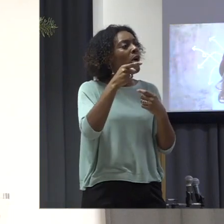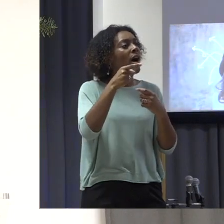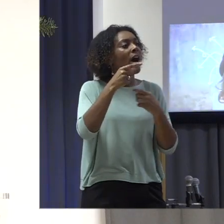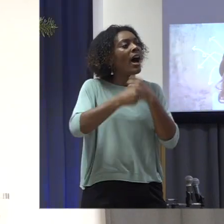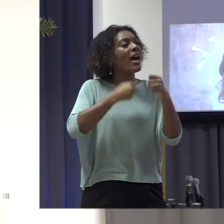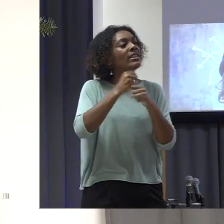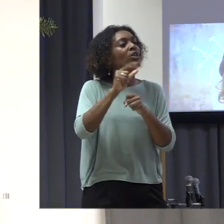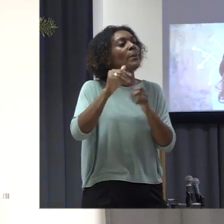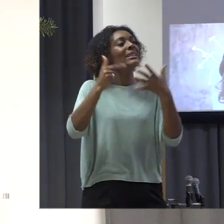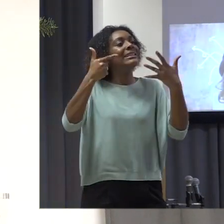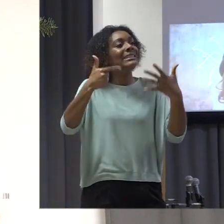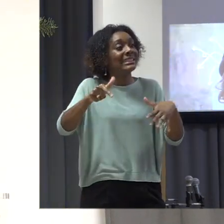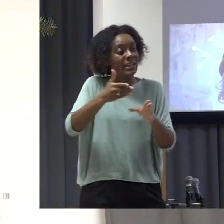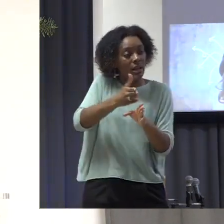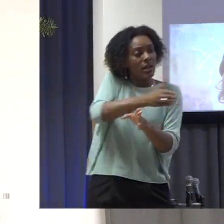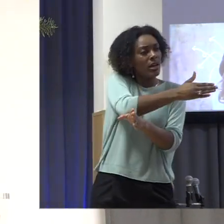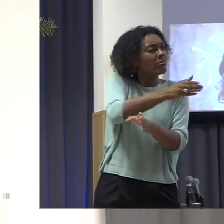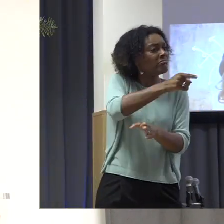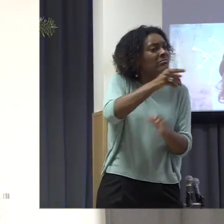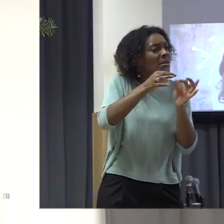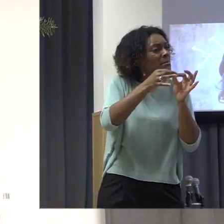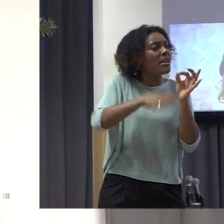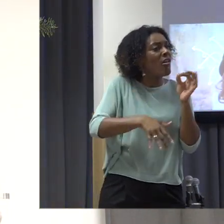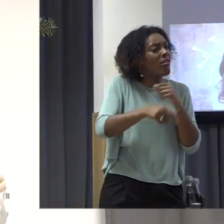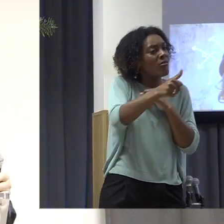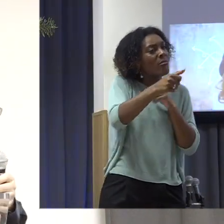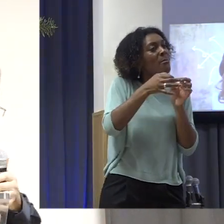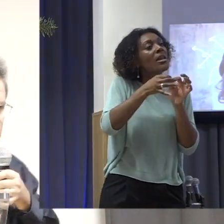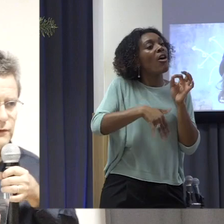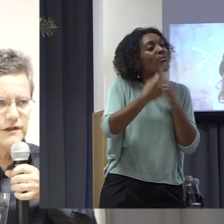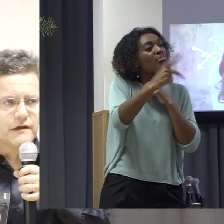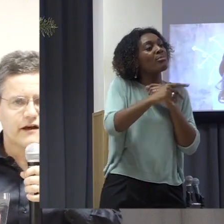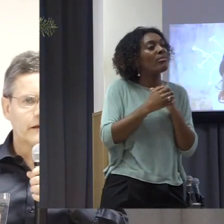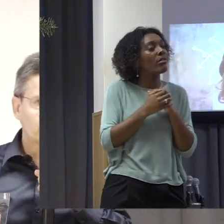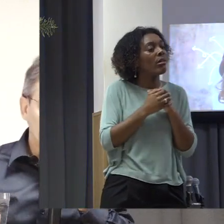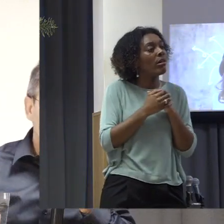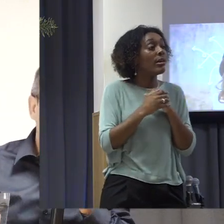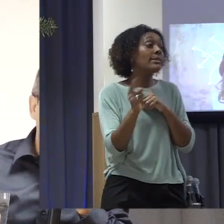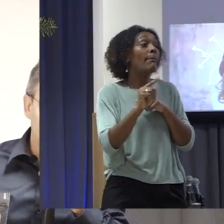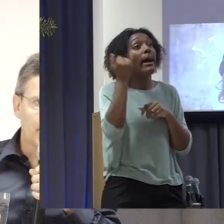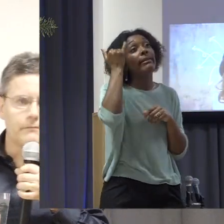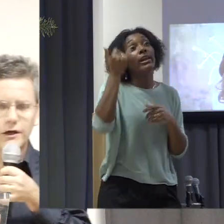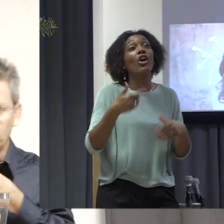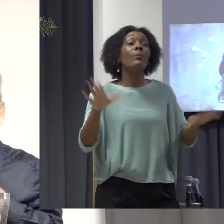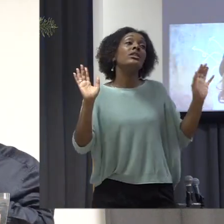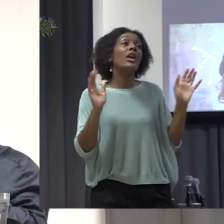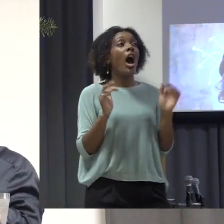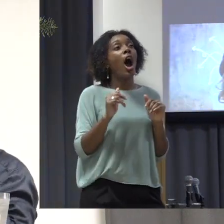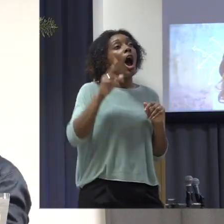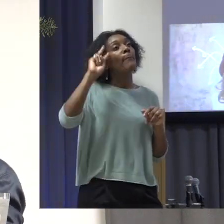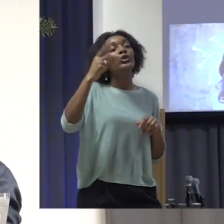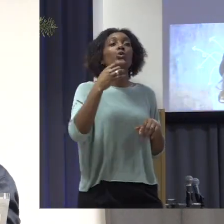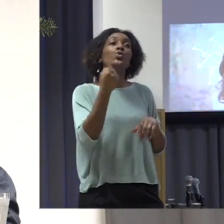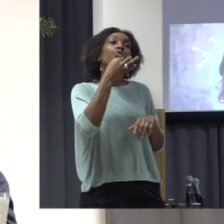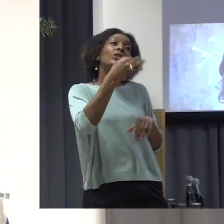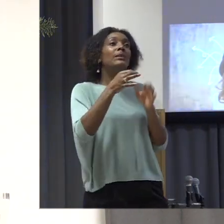de l'année qui vient de s'écouler? Vous savez, c'est pas une idée vaine, hein, de vouloir faire un bilan, parce que on